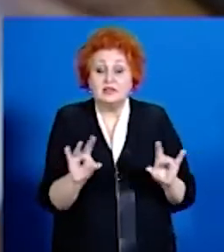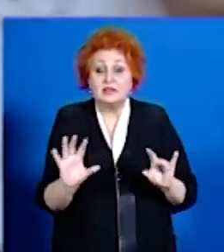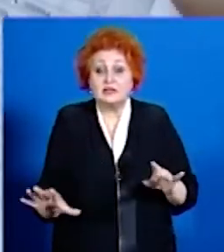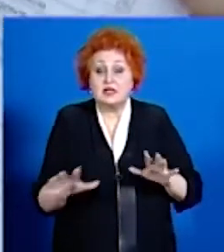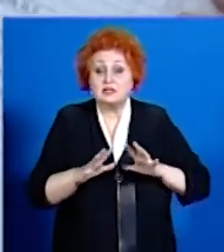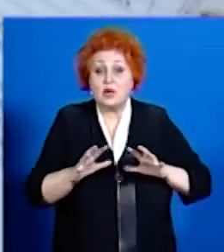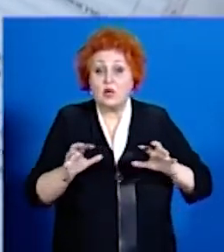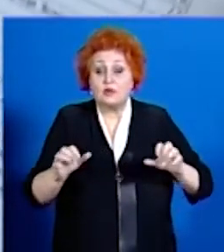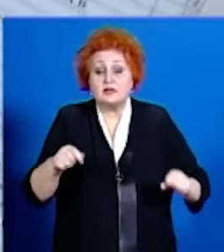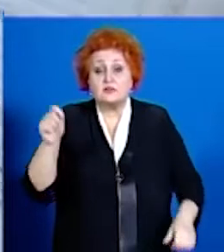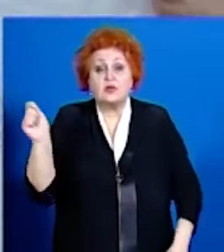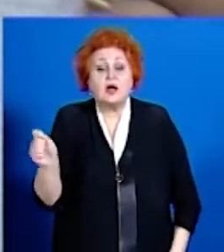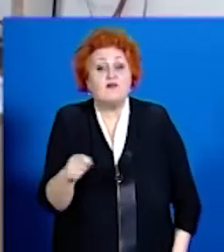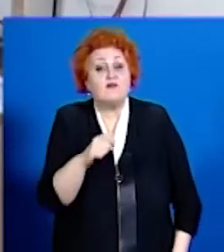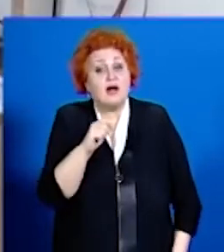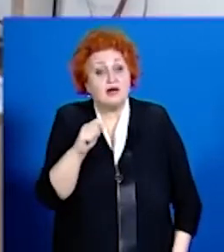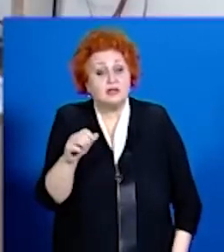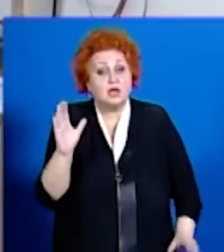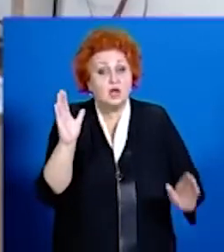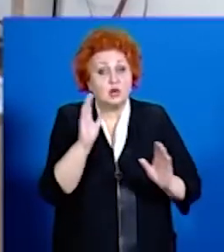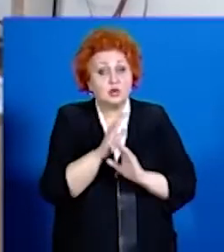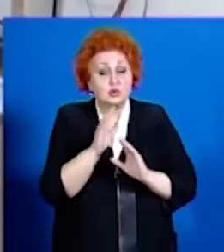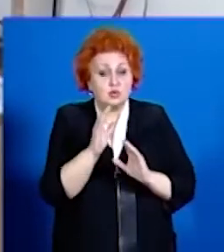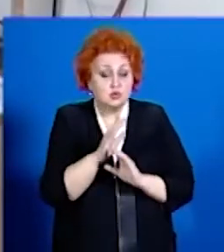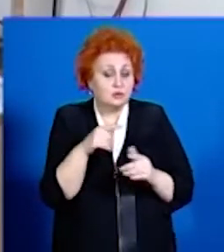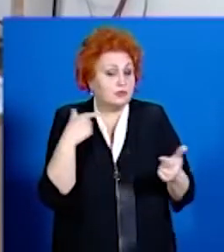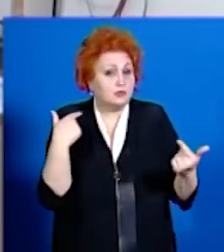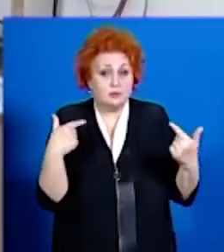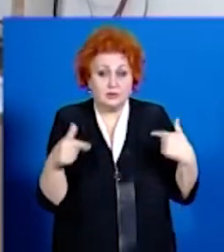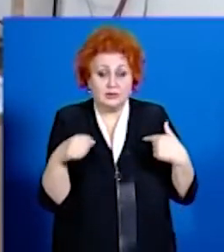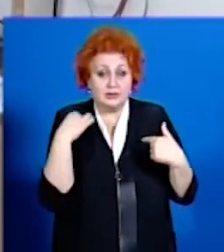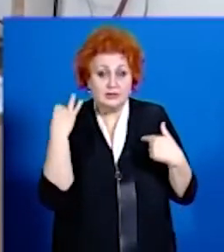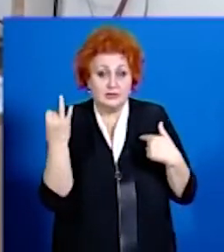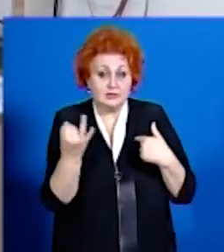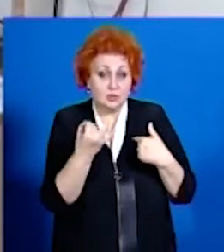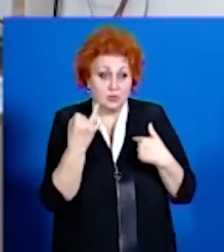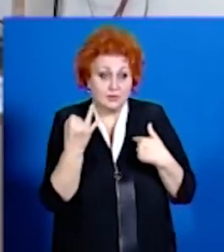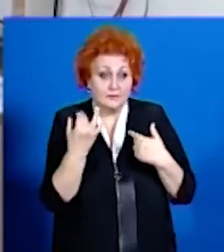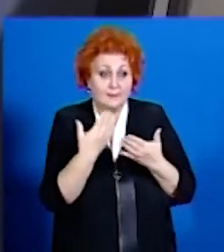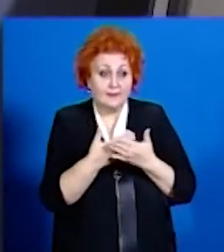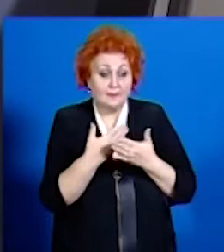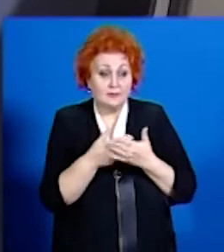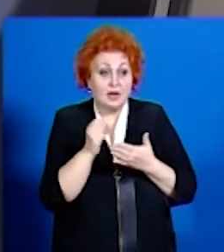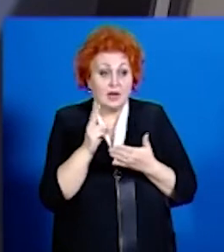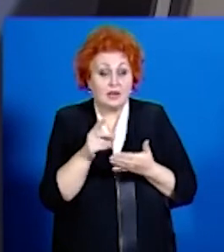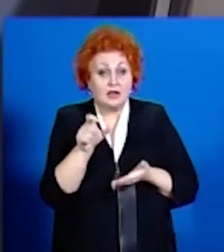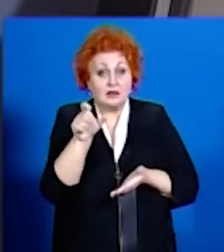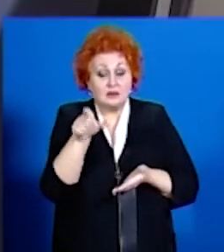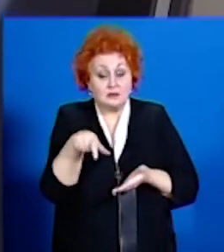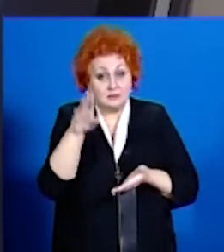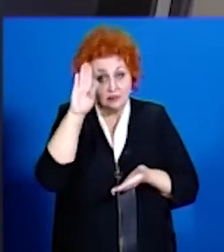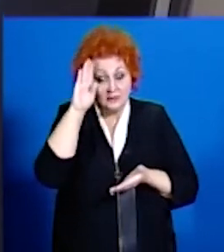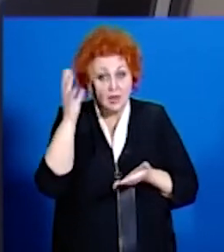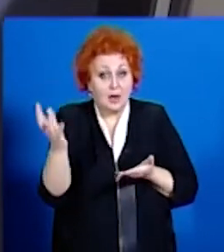героях гражданской, Великой Отечественной войны, судьбы героев-афганцев и интересные истории. Например, о том, как житель